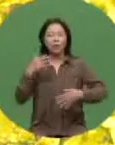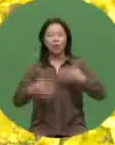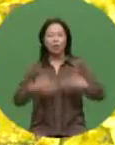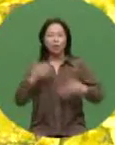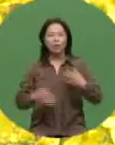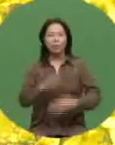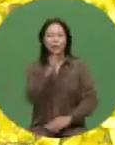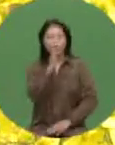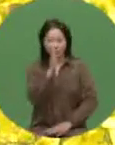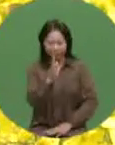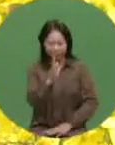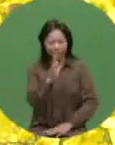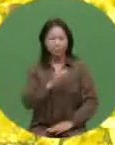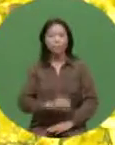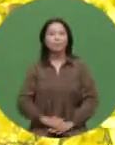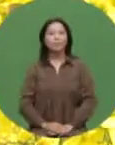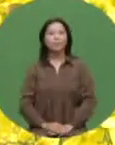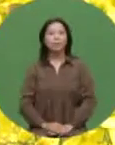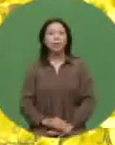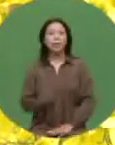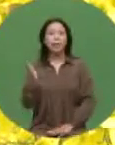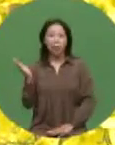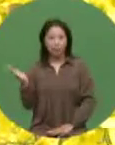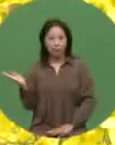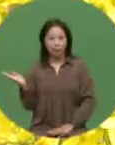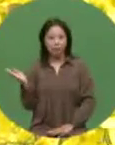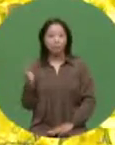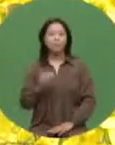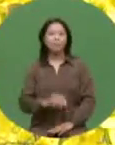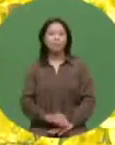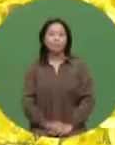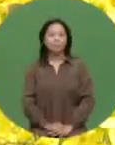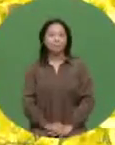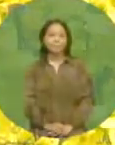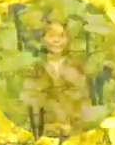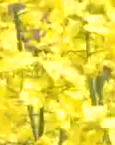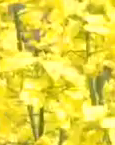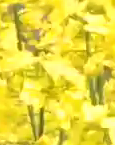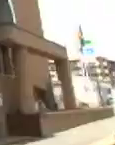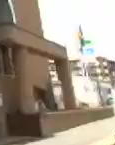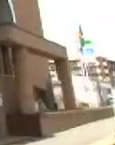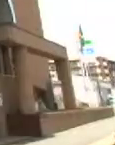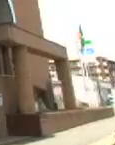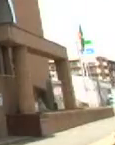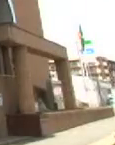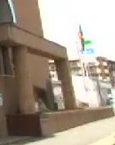しみに。では初めの話題です。